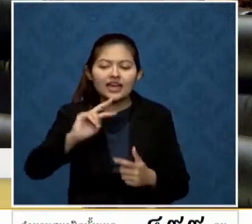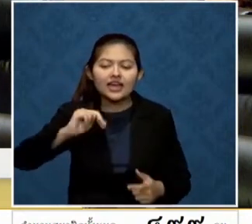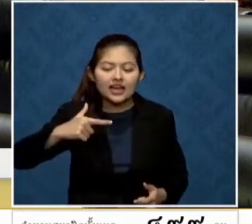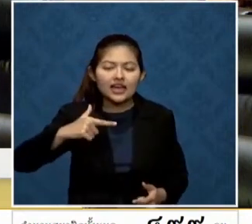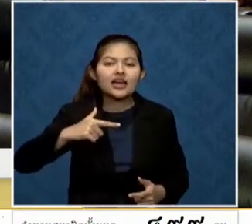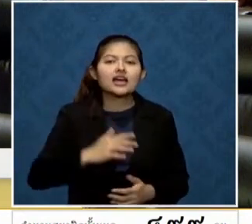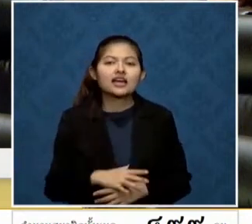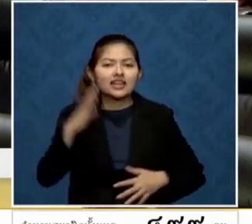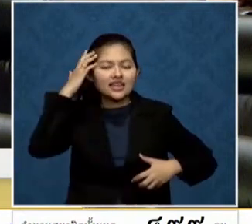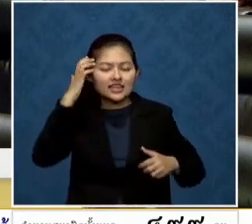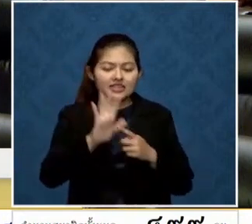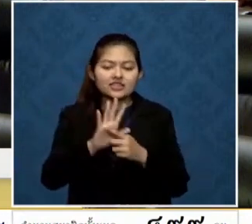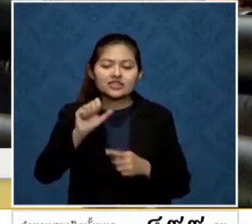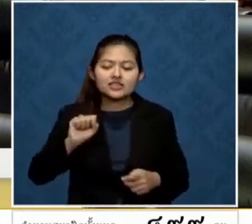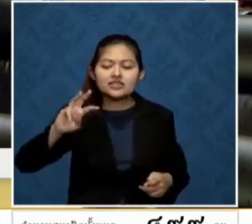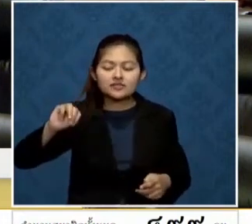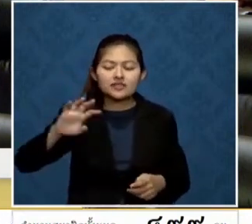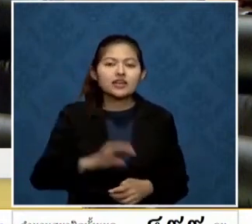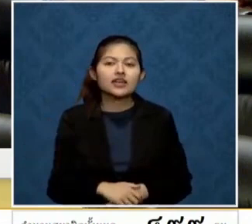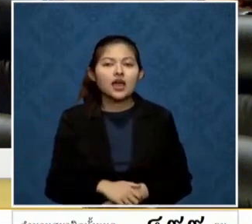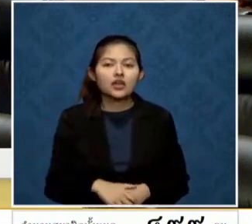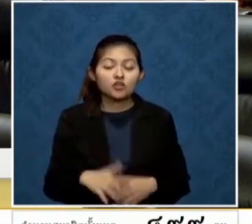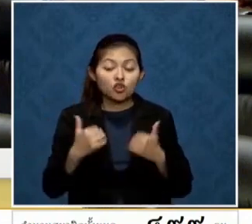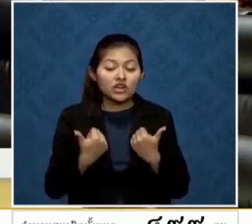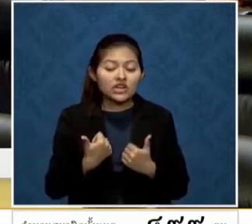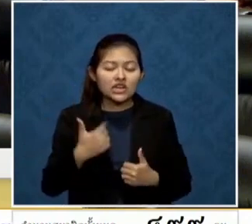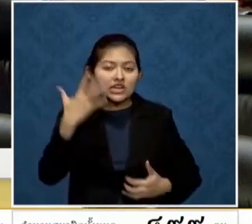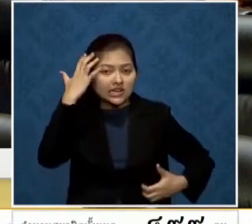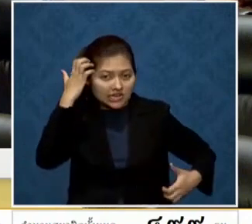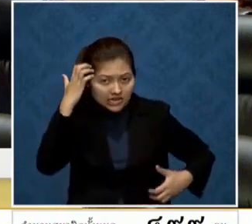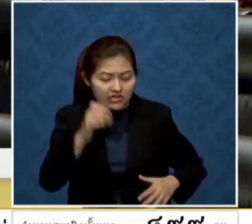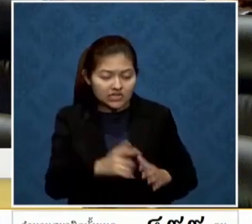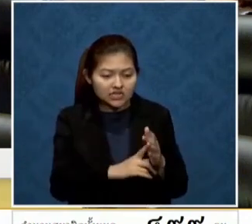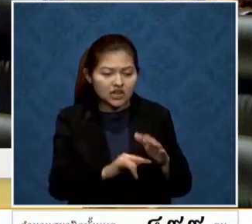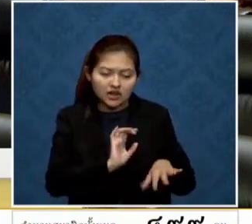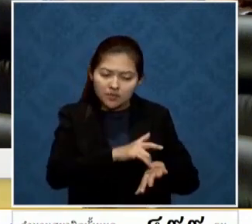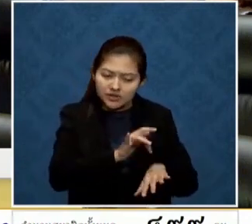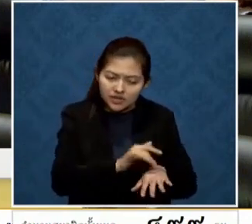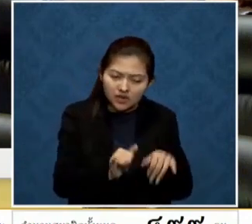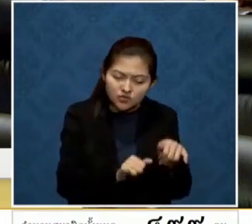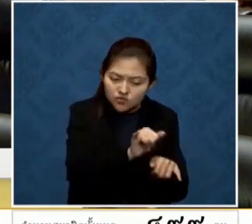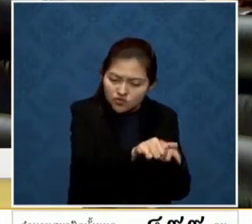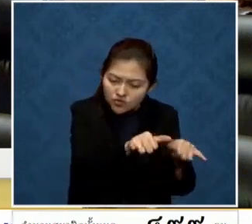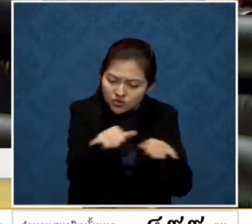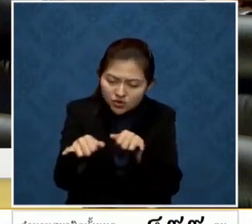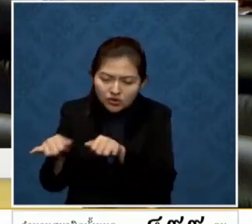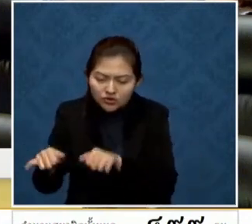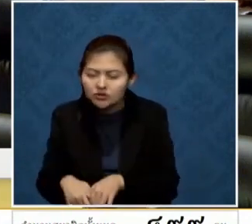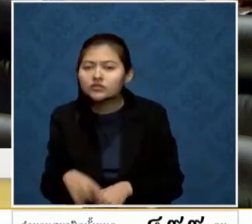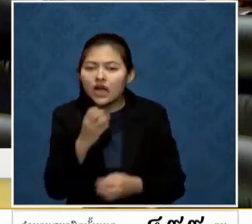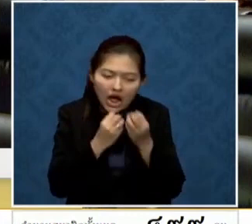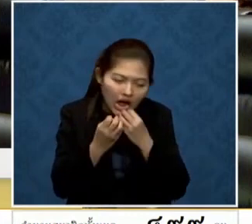สถานการณ์ที่เกิดขึ้นปัจจุบันก็คือคือลิงที่อาศัยอยู่ตามธรรมชาติแต่แหล่งอาหารตาม